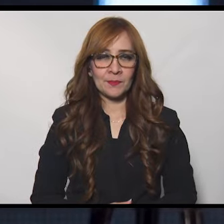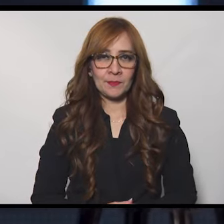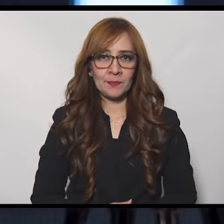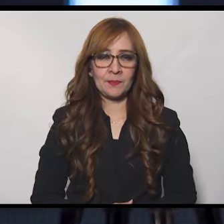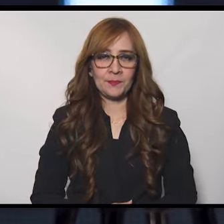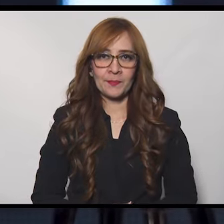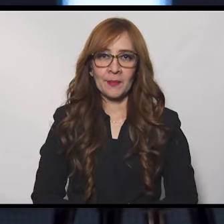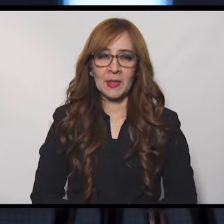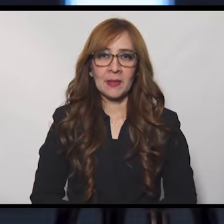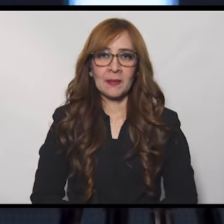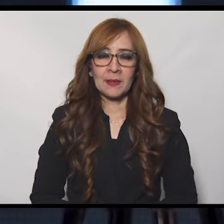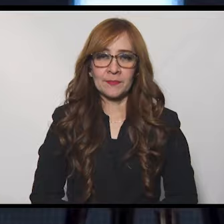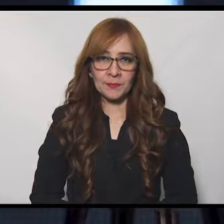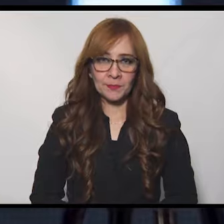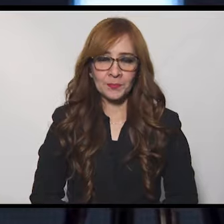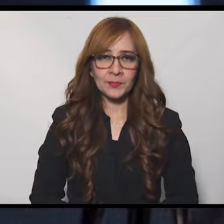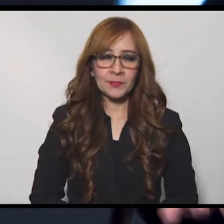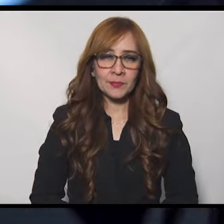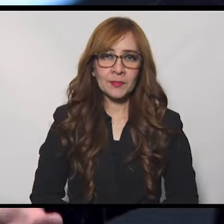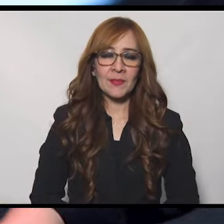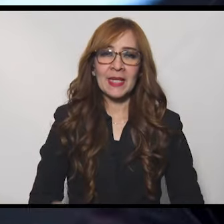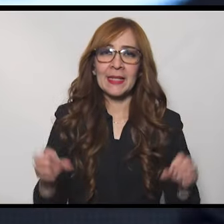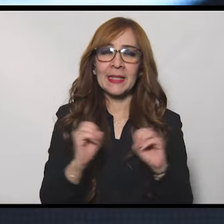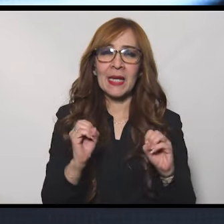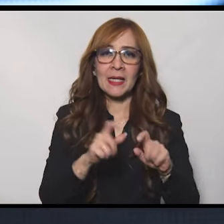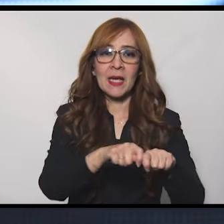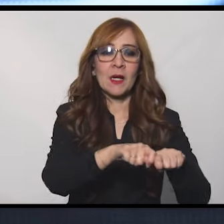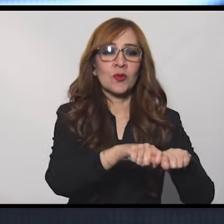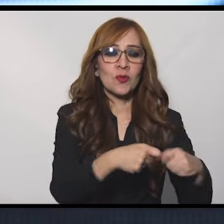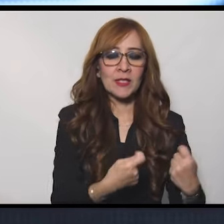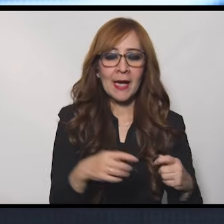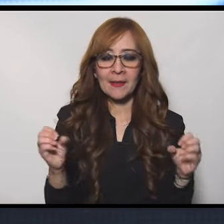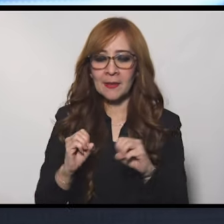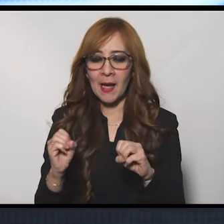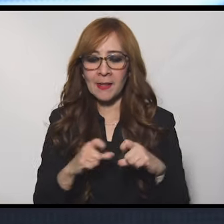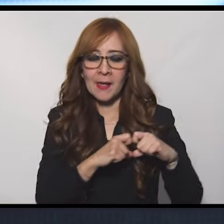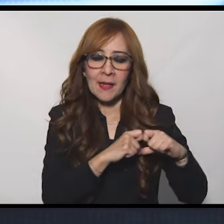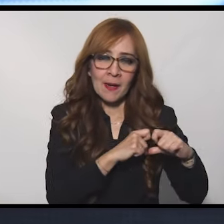There is nothing to ruin. There is nothing to broken